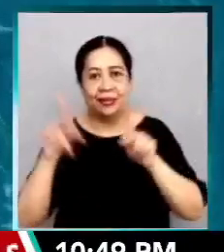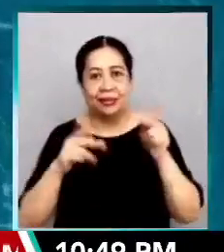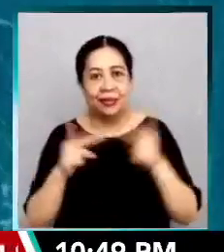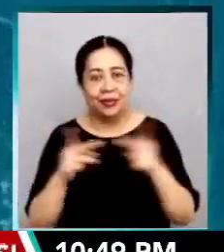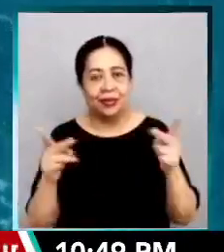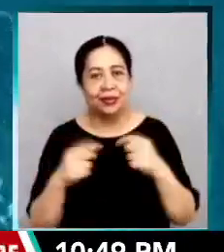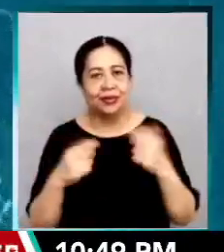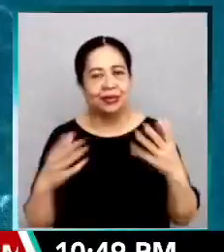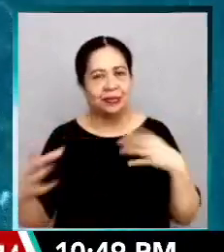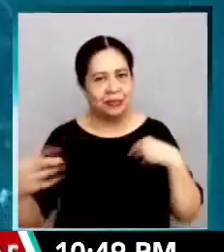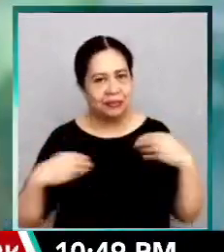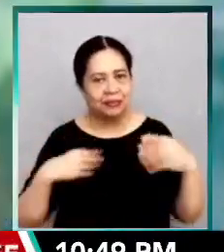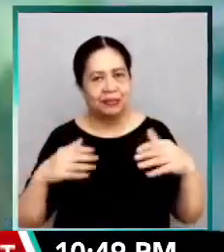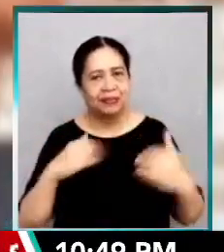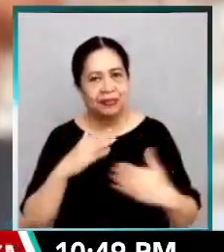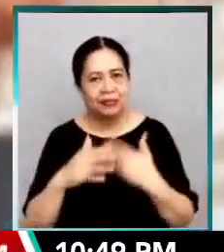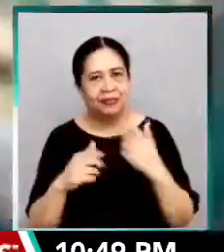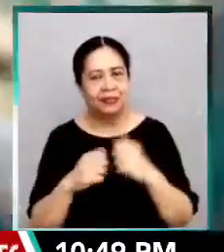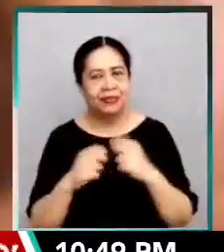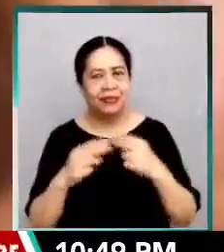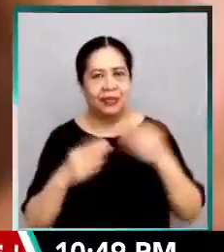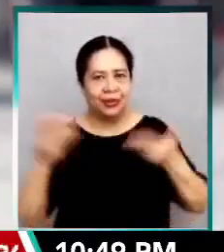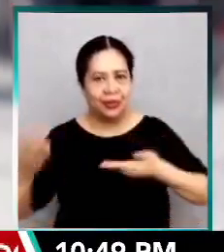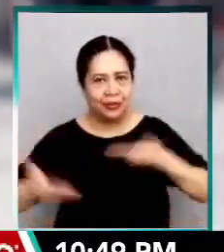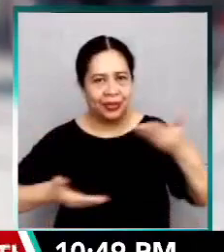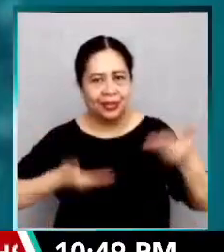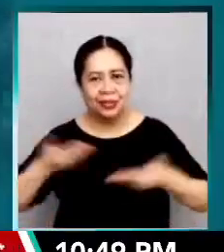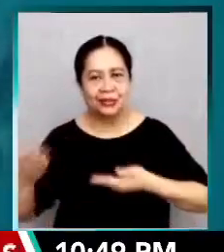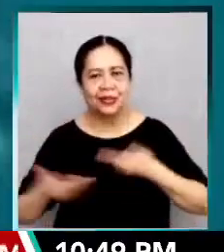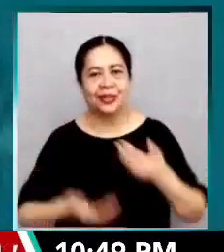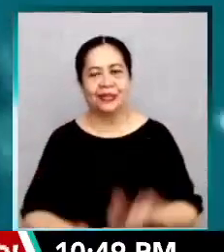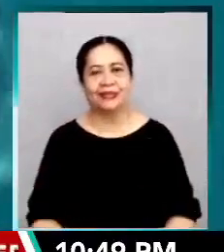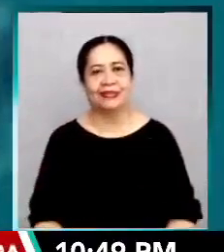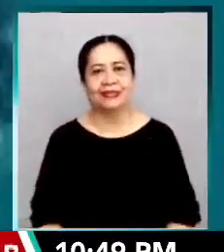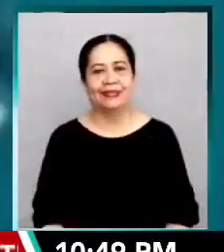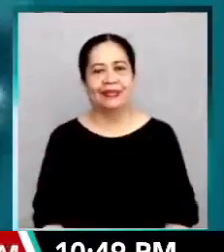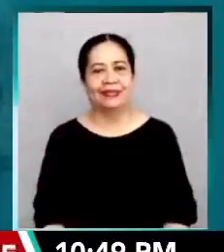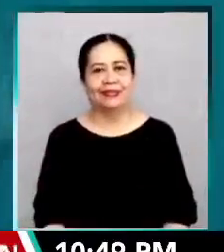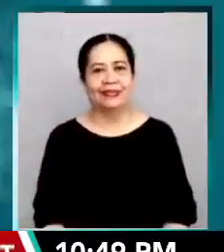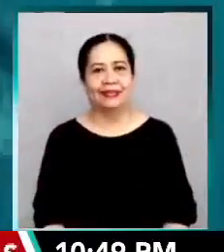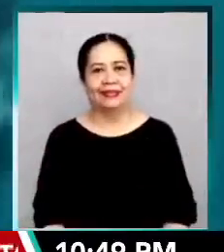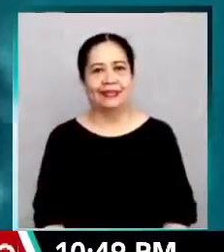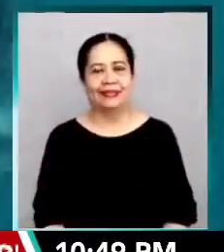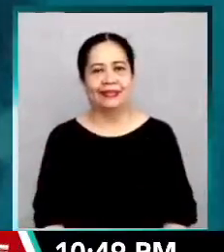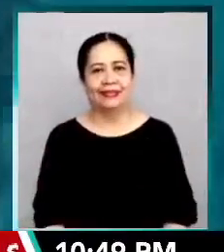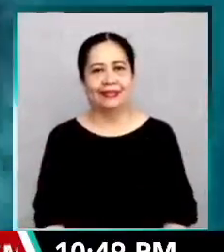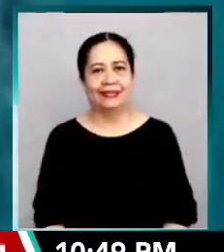accommodating, very hospitable. Joseph Morong, nagbabalita para sa GMA Integrated News.